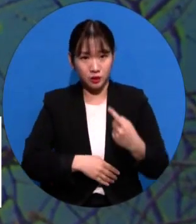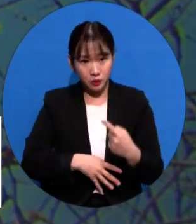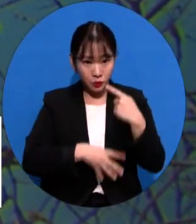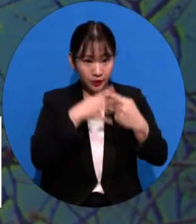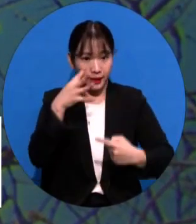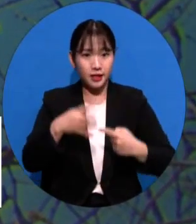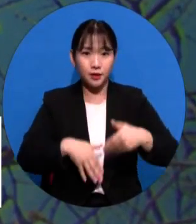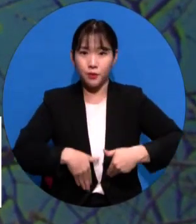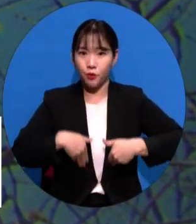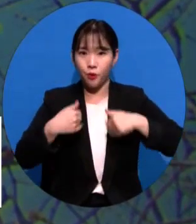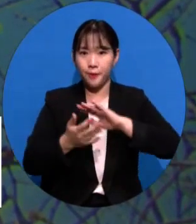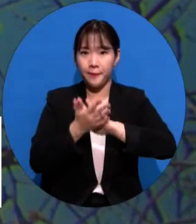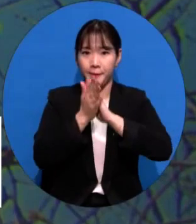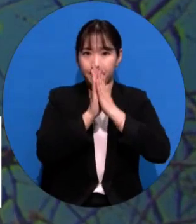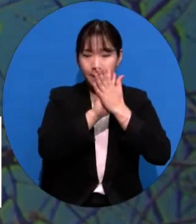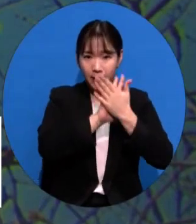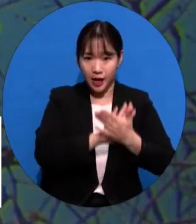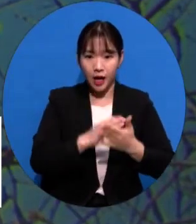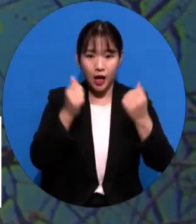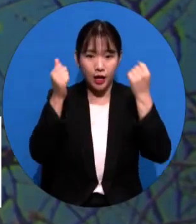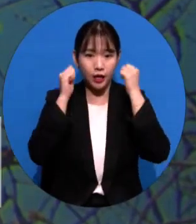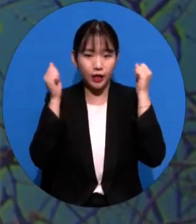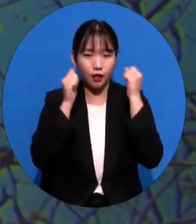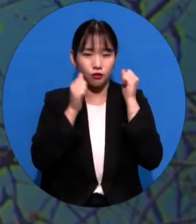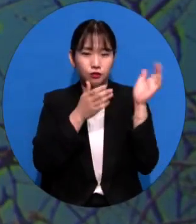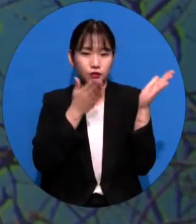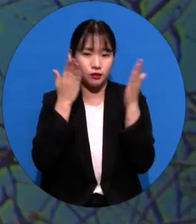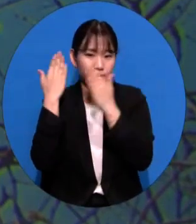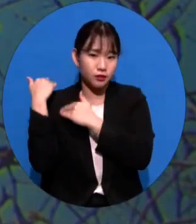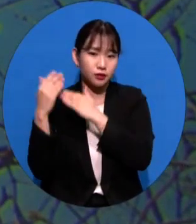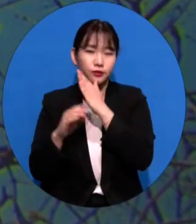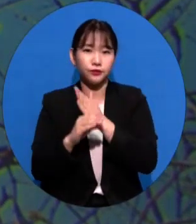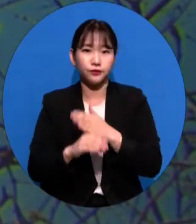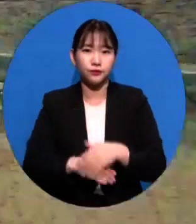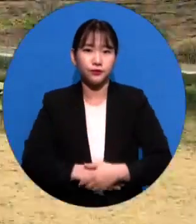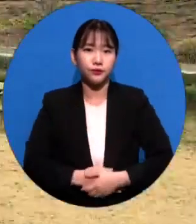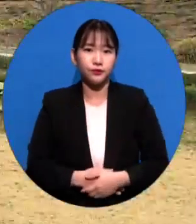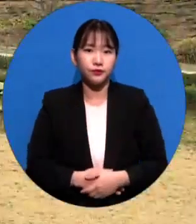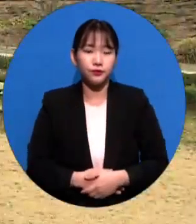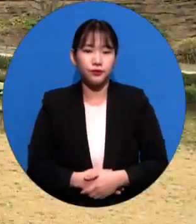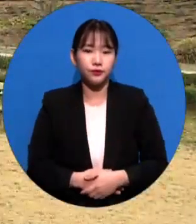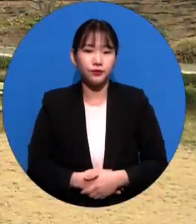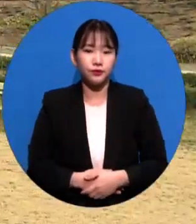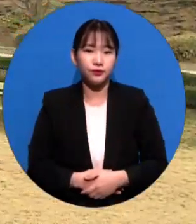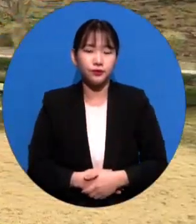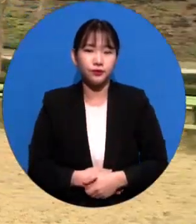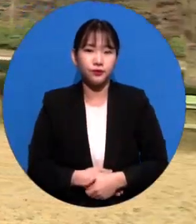봄으로 이어지면서 겨울을 이겨내고 있습니다. 김윤 기자입니다.